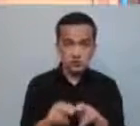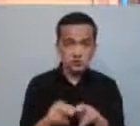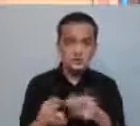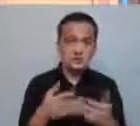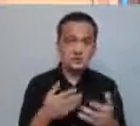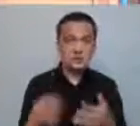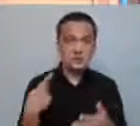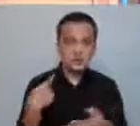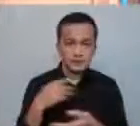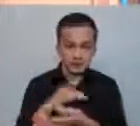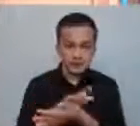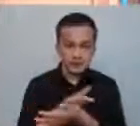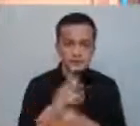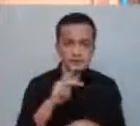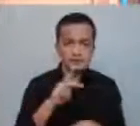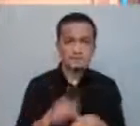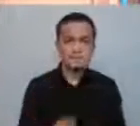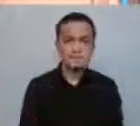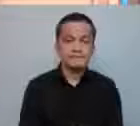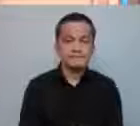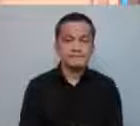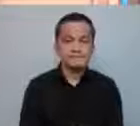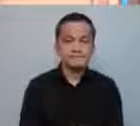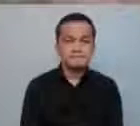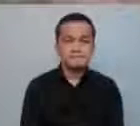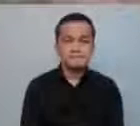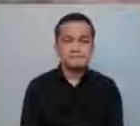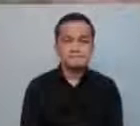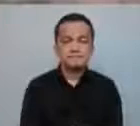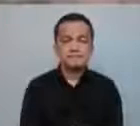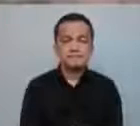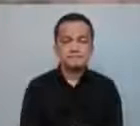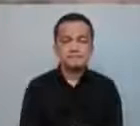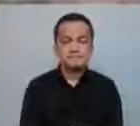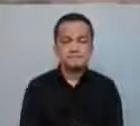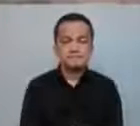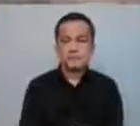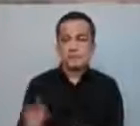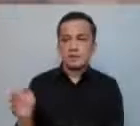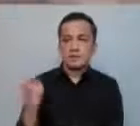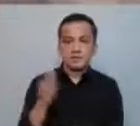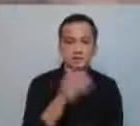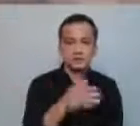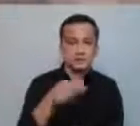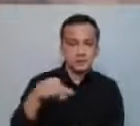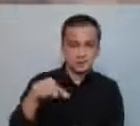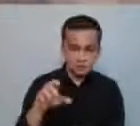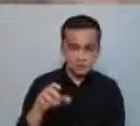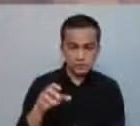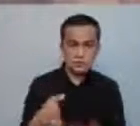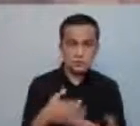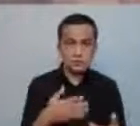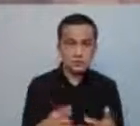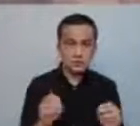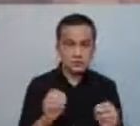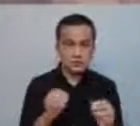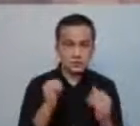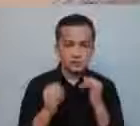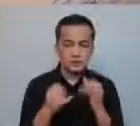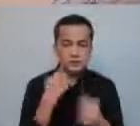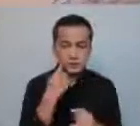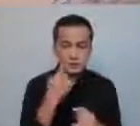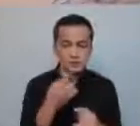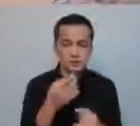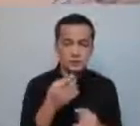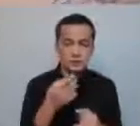bansa. Sa pag-iikot namin dito sa lungsod ng Quezon City, bagamat wala tayong nakapanayam kanina dahil medyo maaga